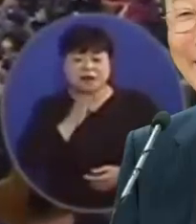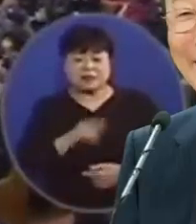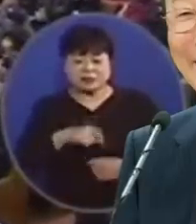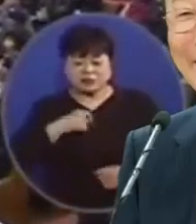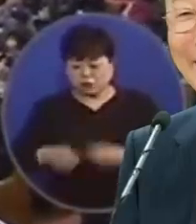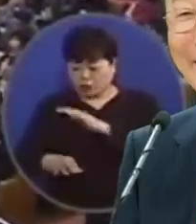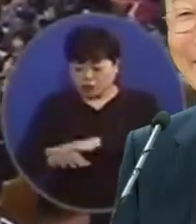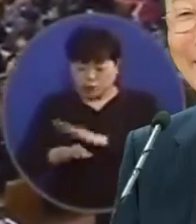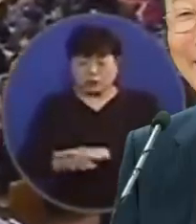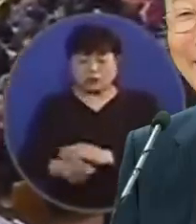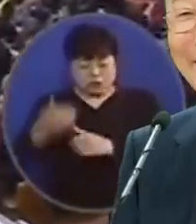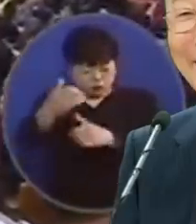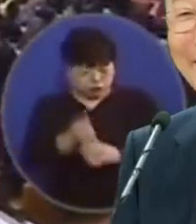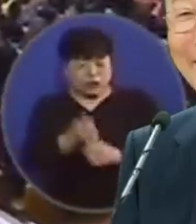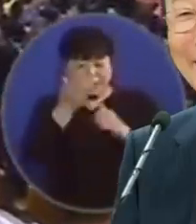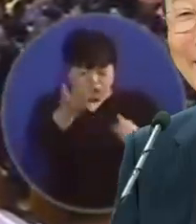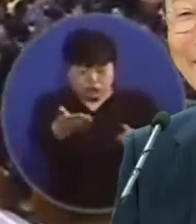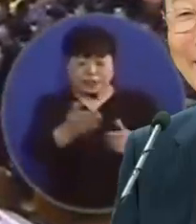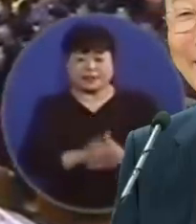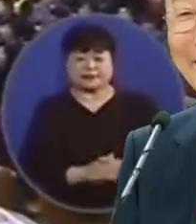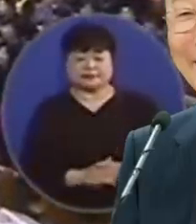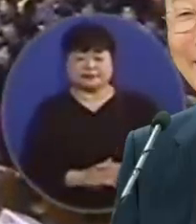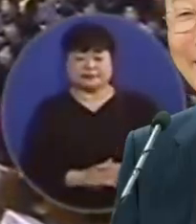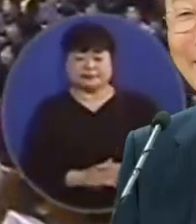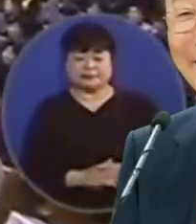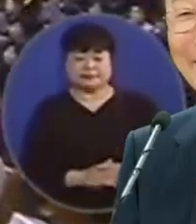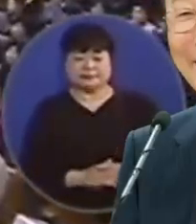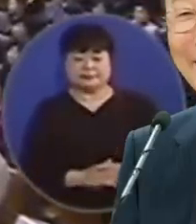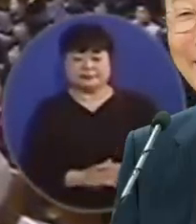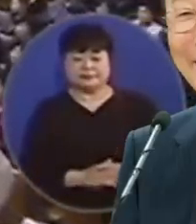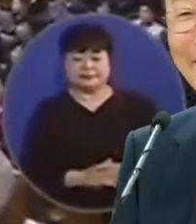의로운 오른손으로 너를 붙들리라.